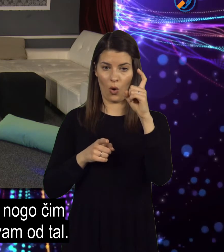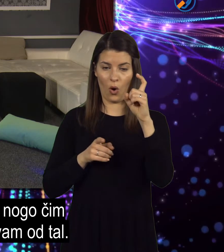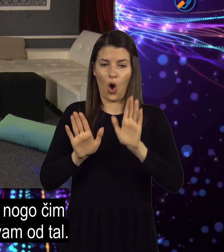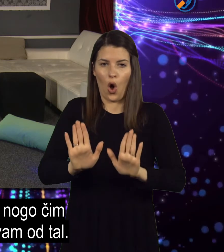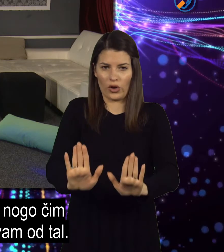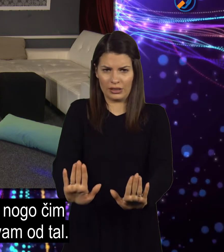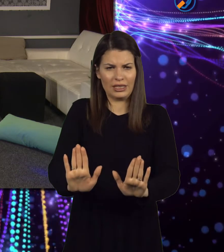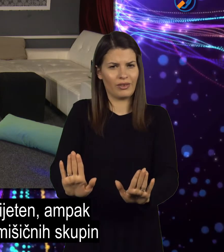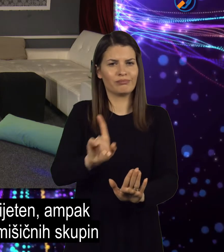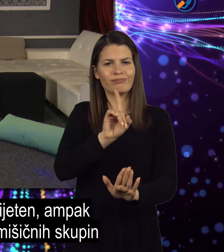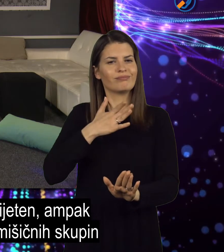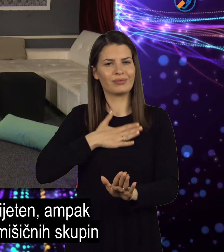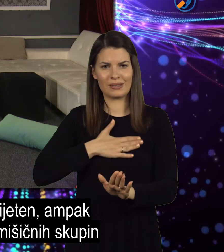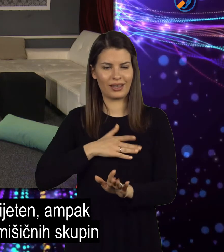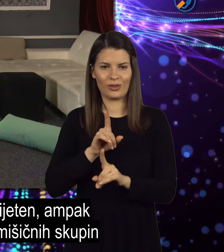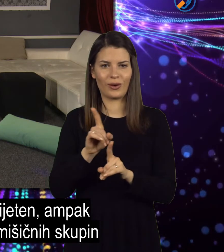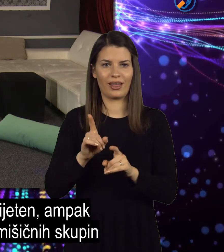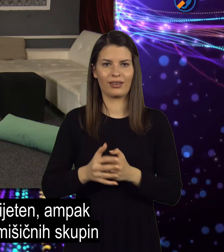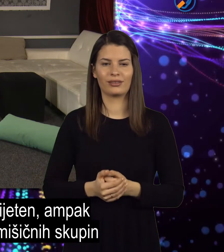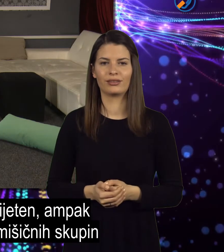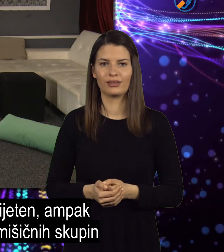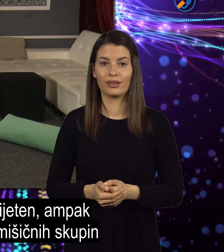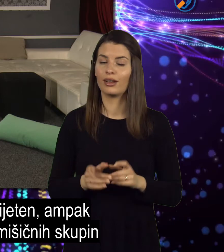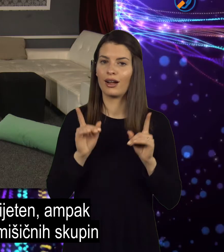Odrivam od tal, položaj ni najbolj prijeten,